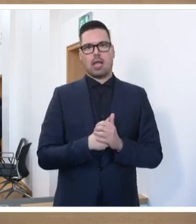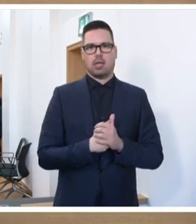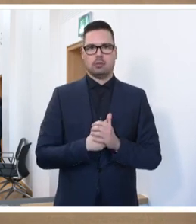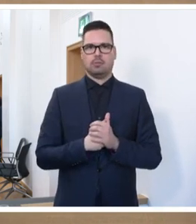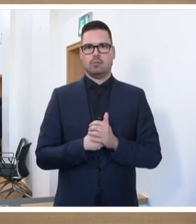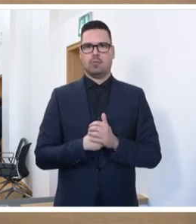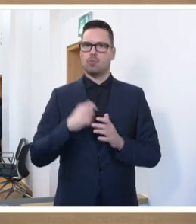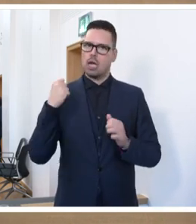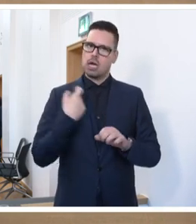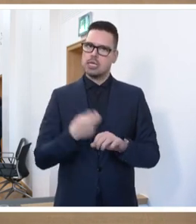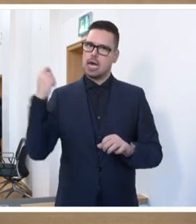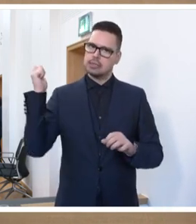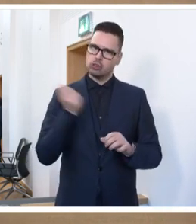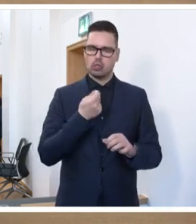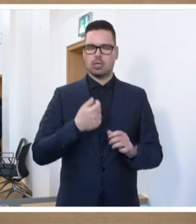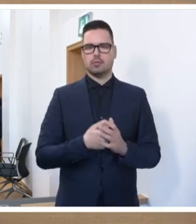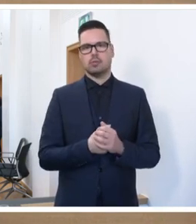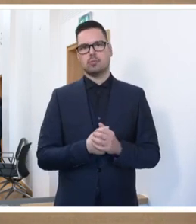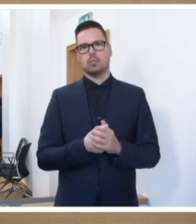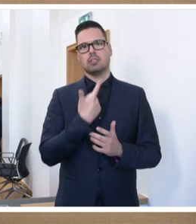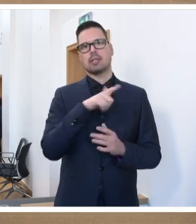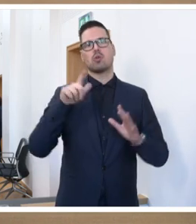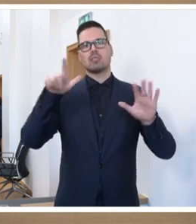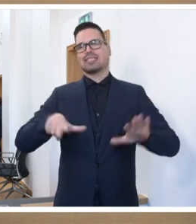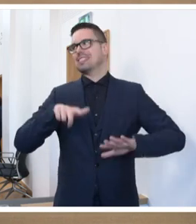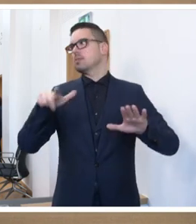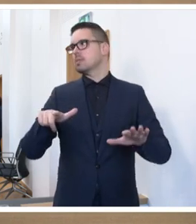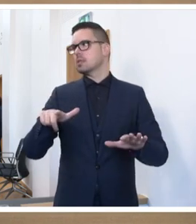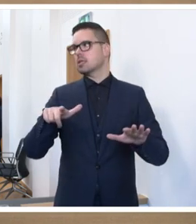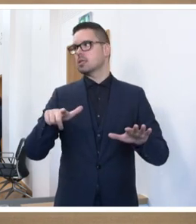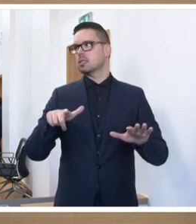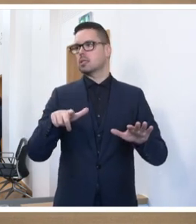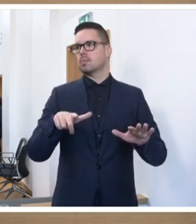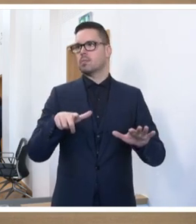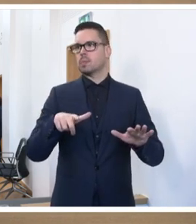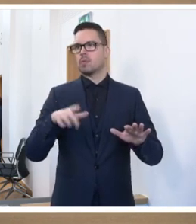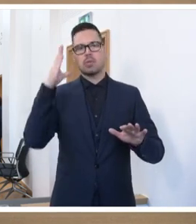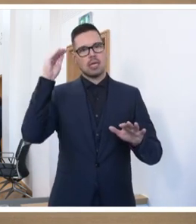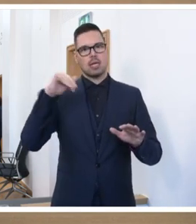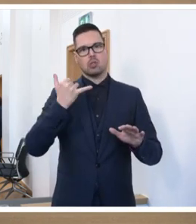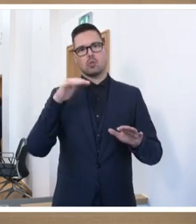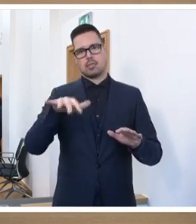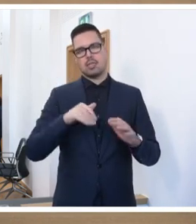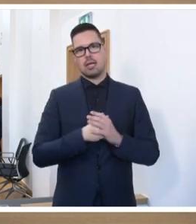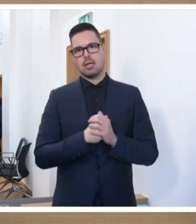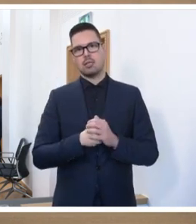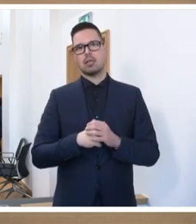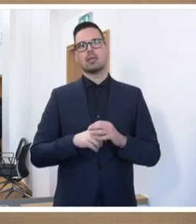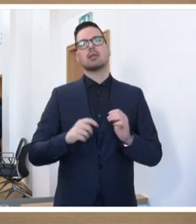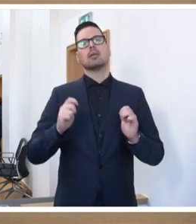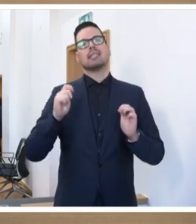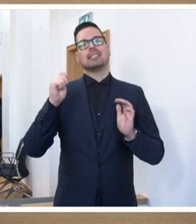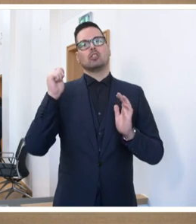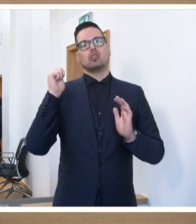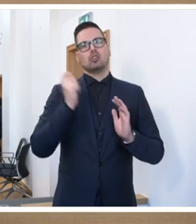der notwendigen Härte Rechnung zu tragen. 2017, das steht auch auf der schönen Karte von Reinhold Just drauf, wurde das Strafrecht